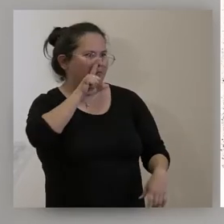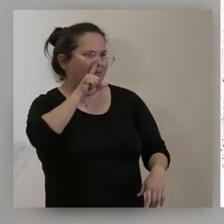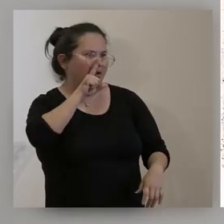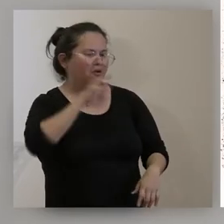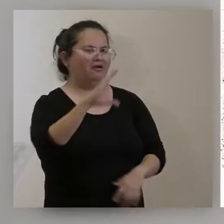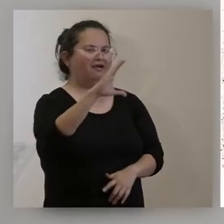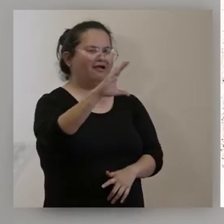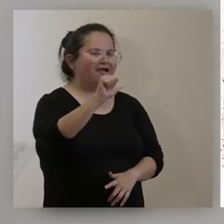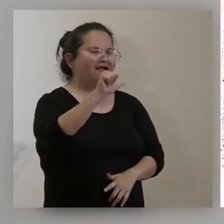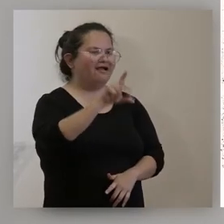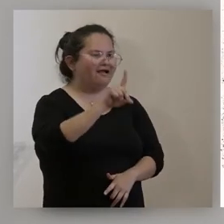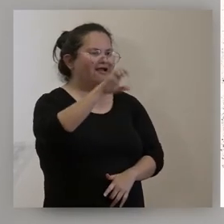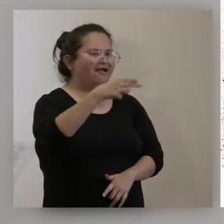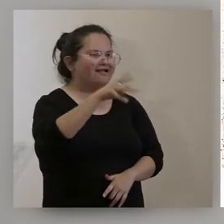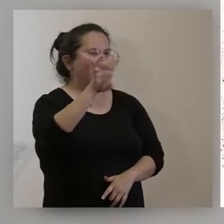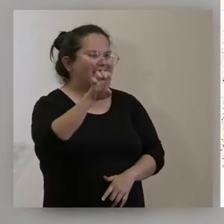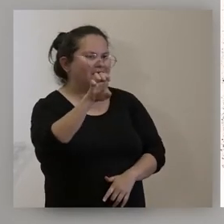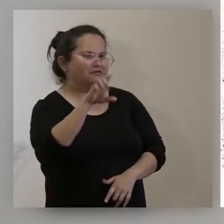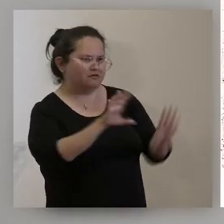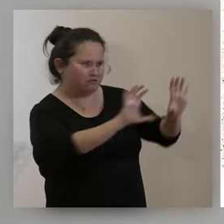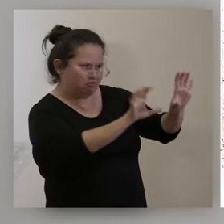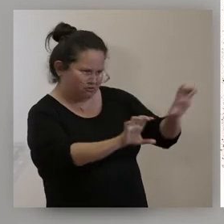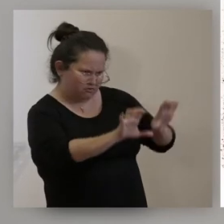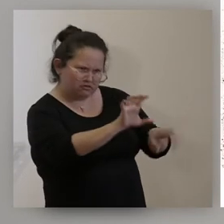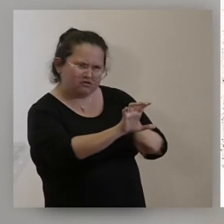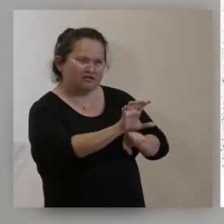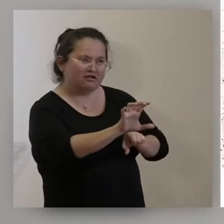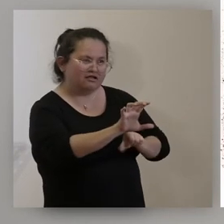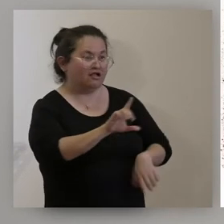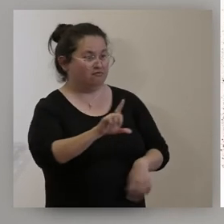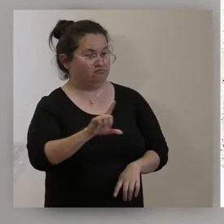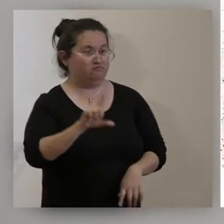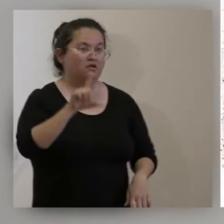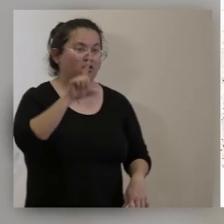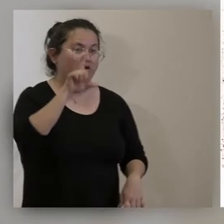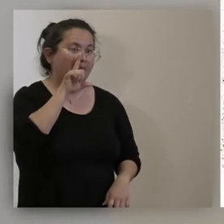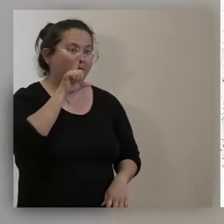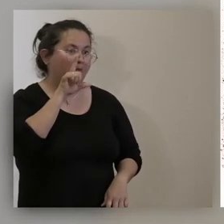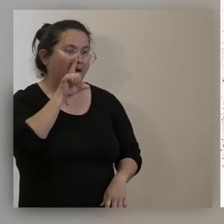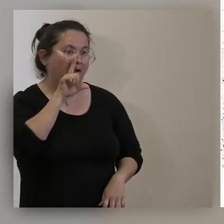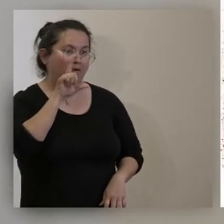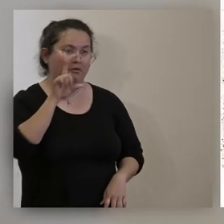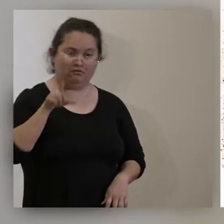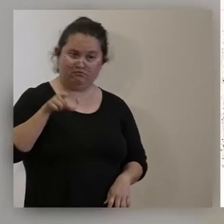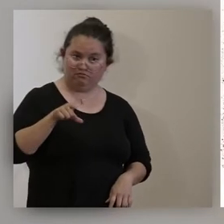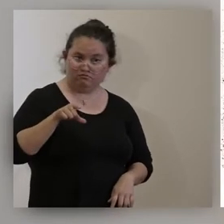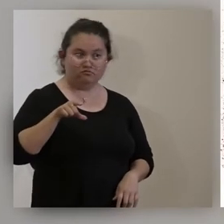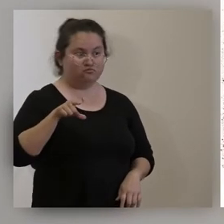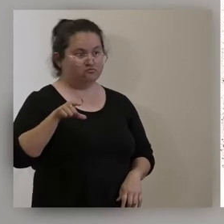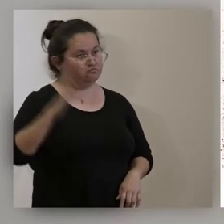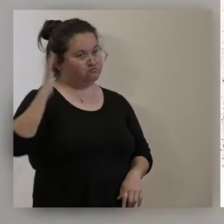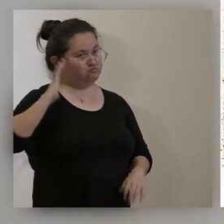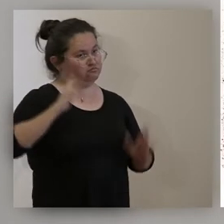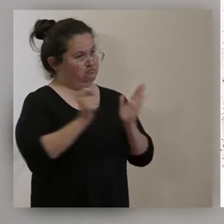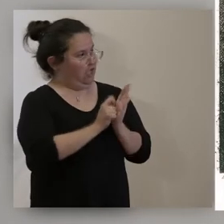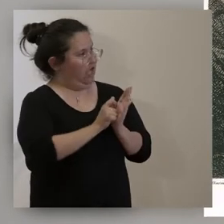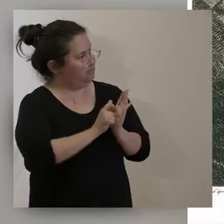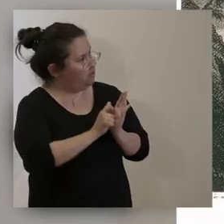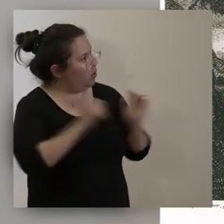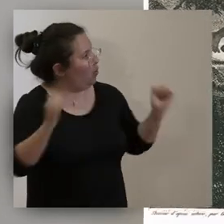Kabinde, elle a choisi d'épouser quelqu'un qui n'est pas prince, mais qui est riche.